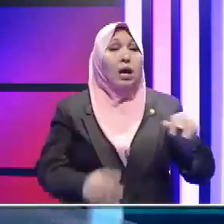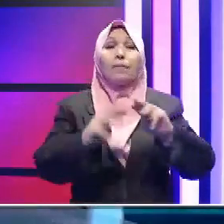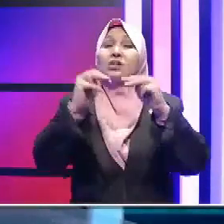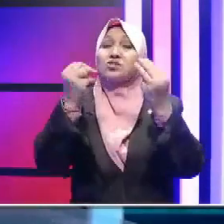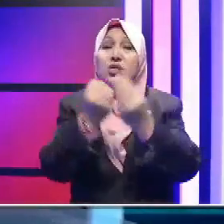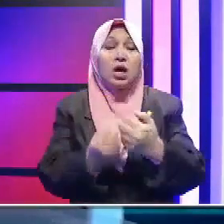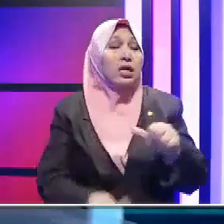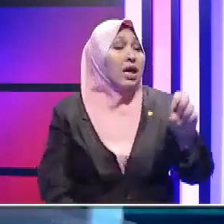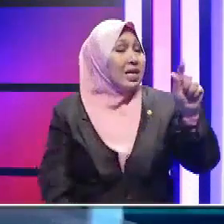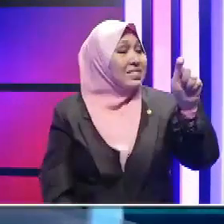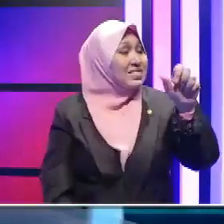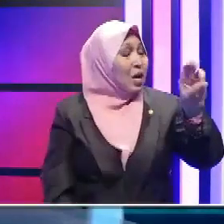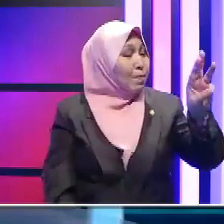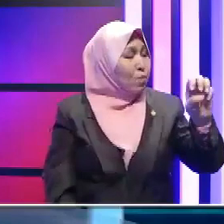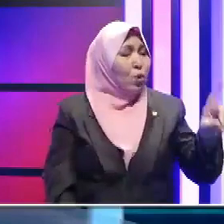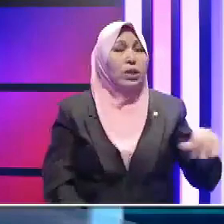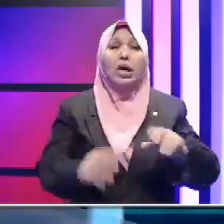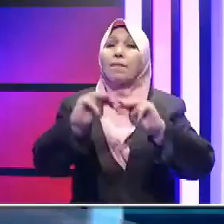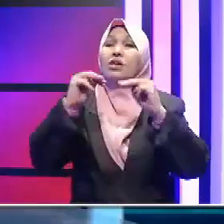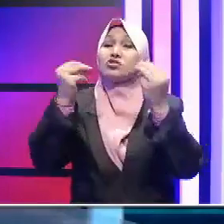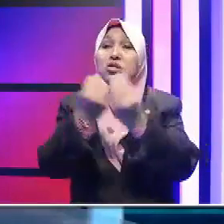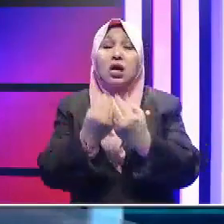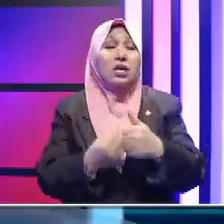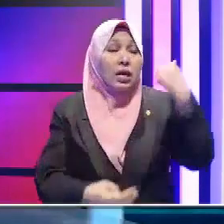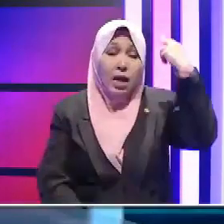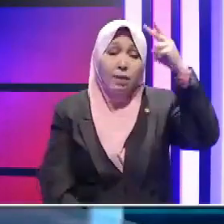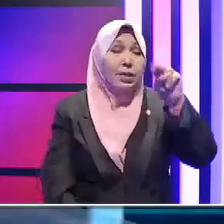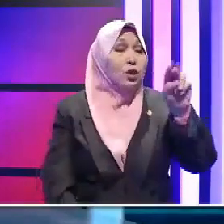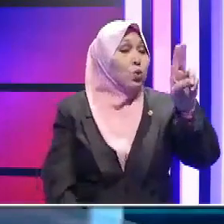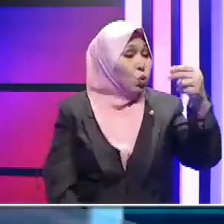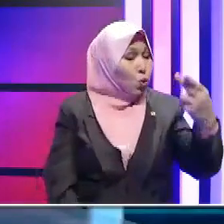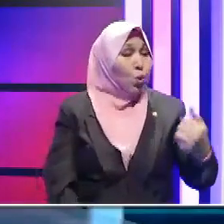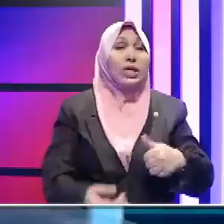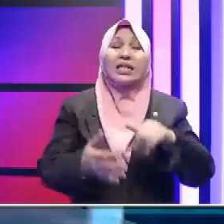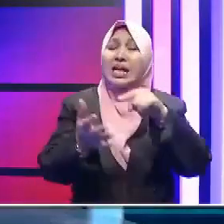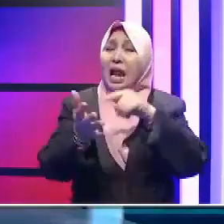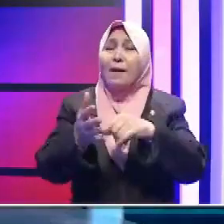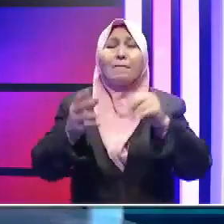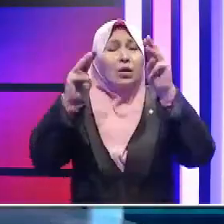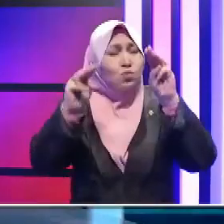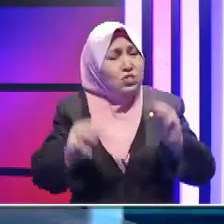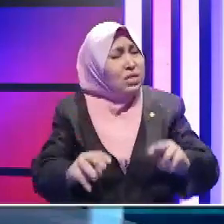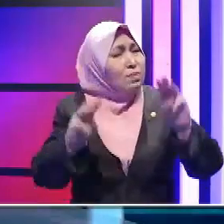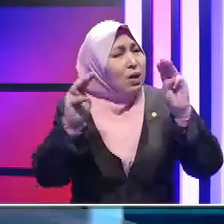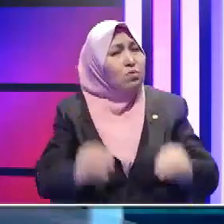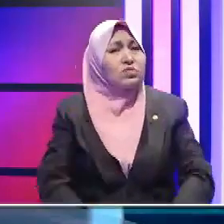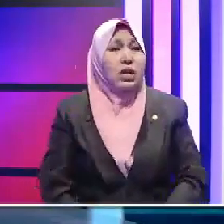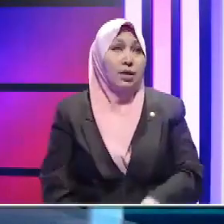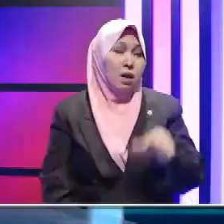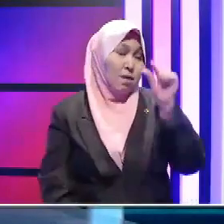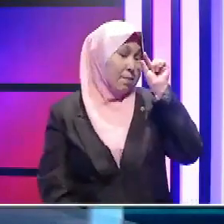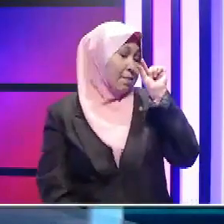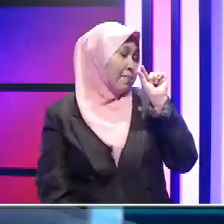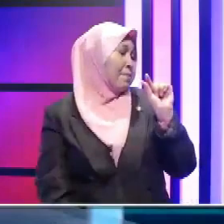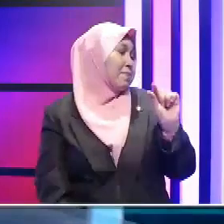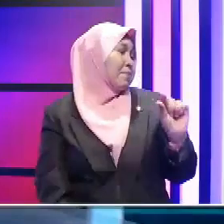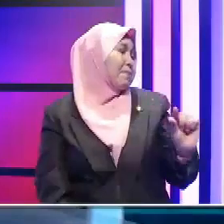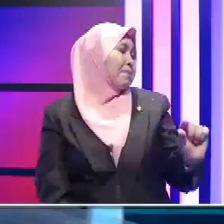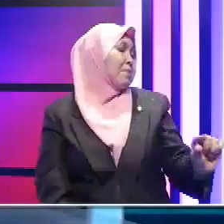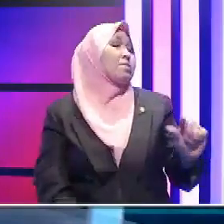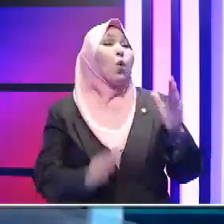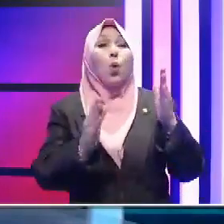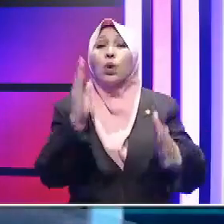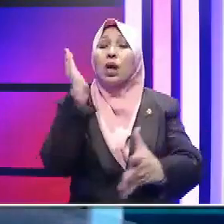kaum Nuh inilah cerita manusia-manusia yang memandang hina orang-orang miskin